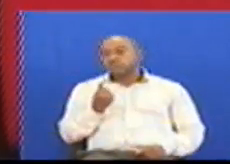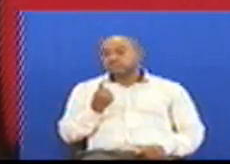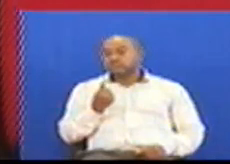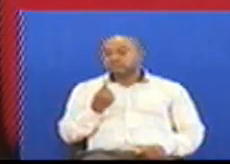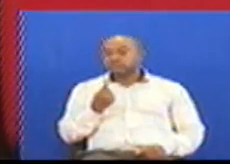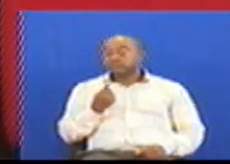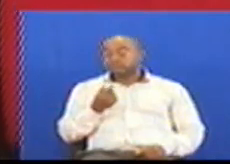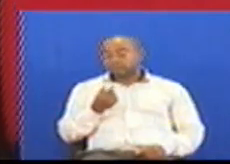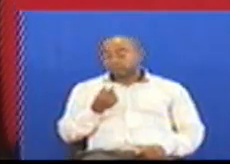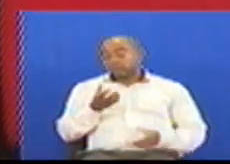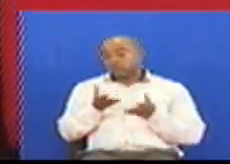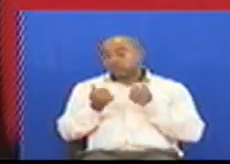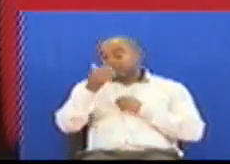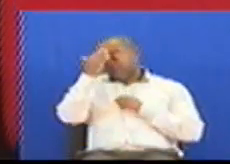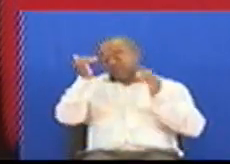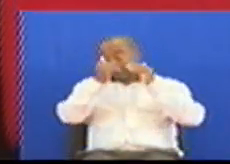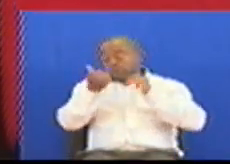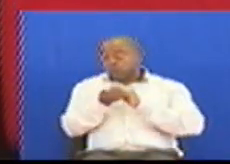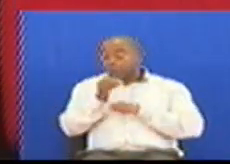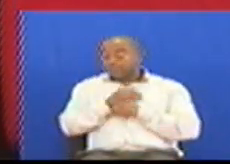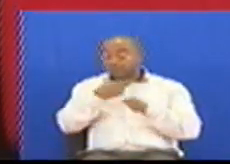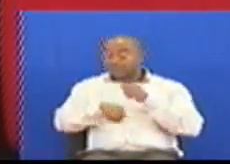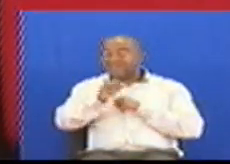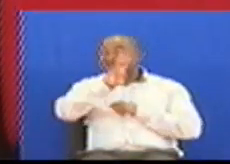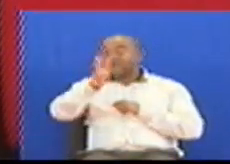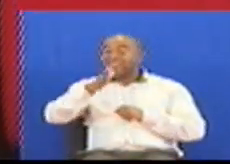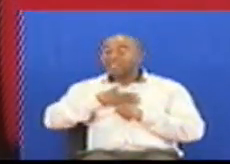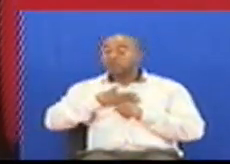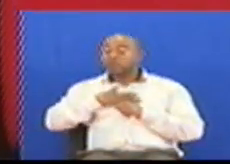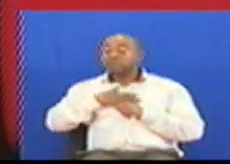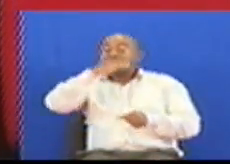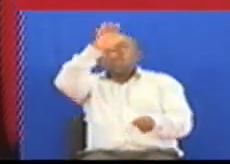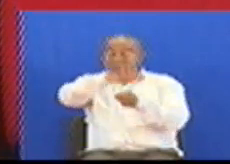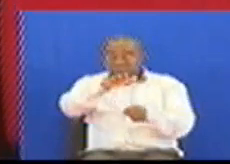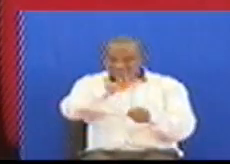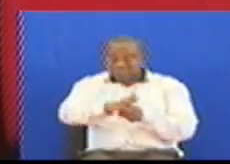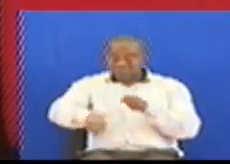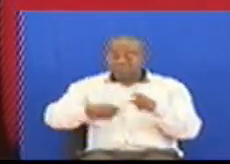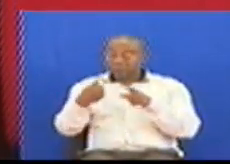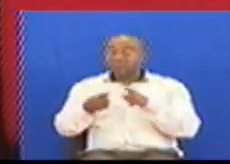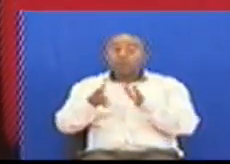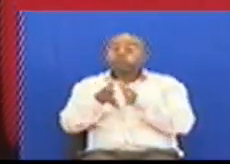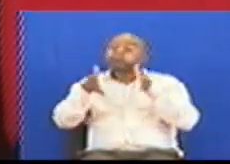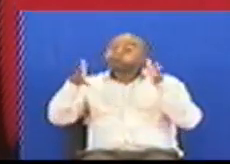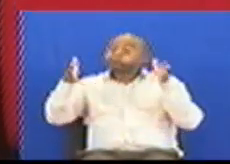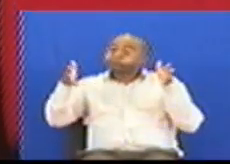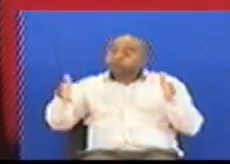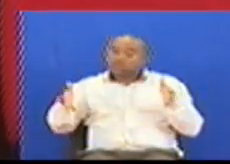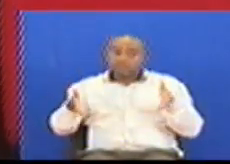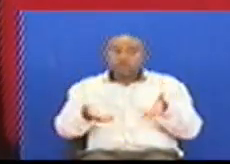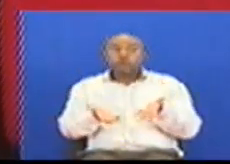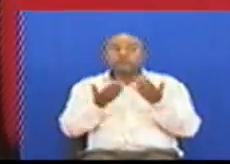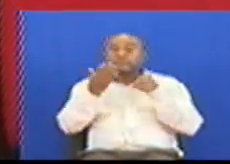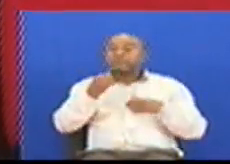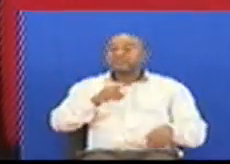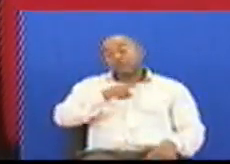miundombinu ya wilaya kwangu ni mingi na mikubwa ambayo inahitaji fedha za kutosha ili ziweze